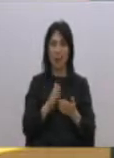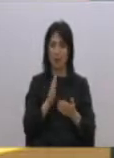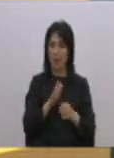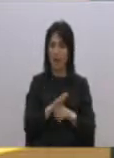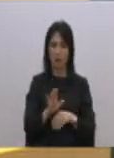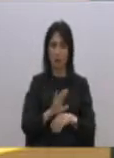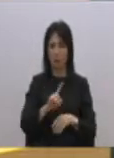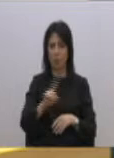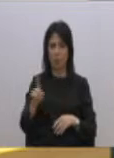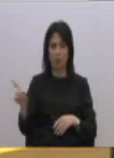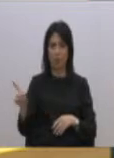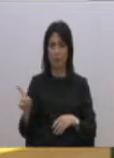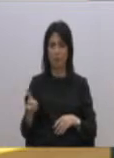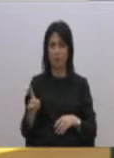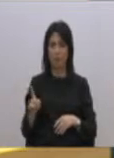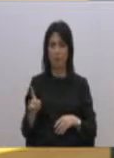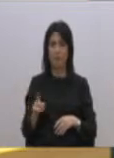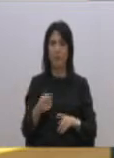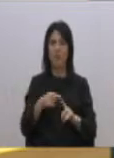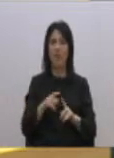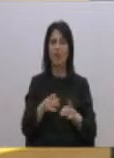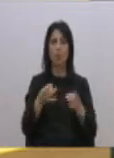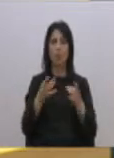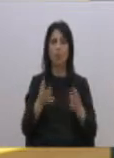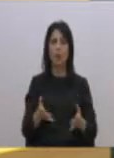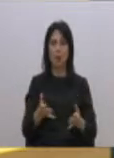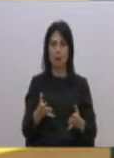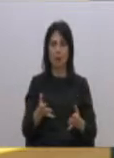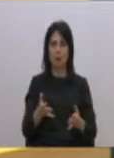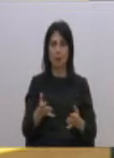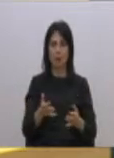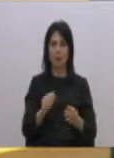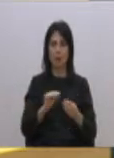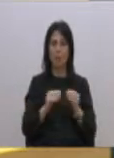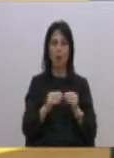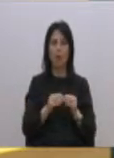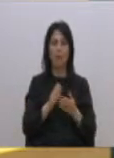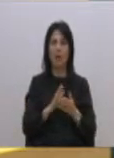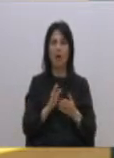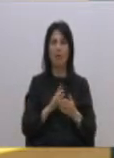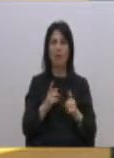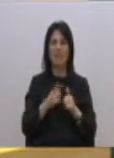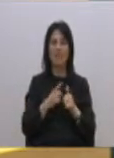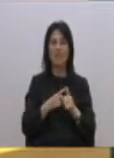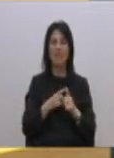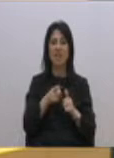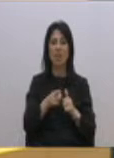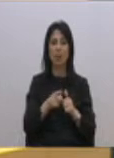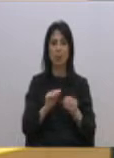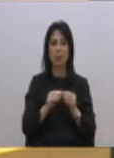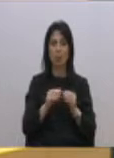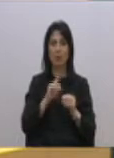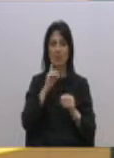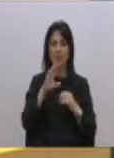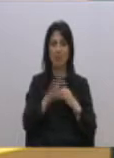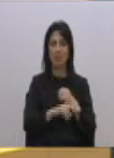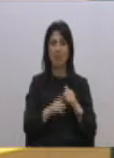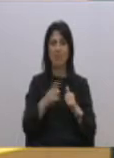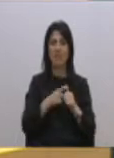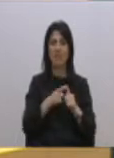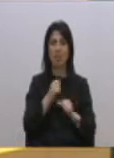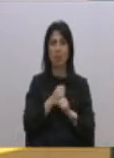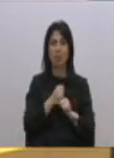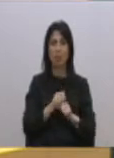სრულდება. და ეს უბრალოდ პრობლემა კი არ არის, რომ სტატუსისთვის არის პრობლემა წლის ბოლოს და სტატუსს